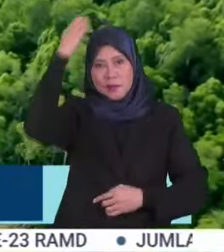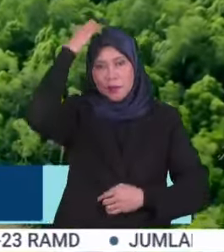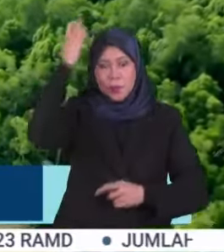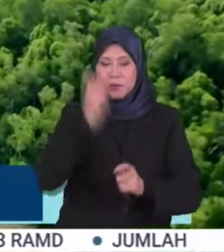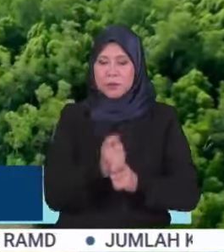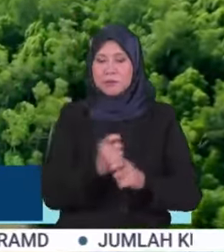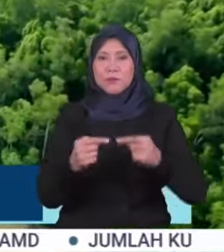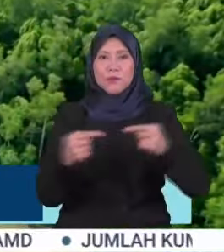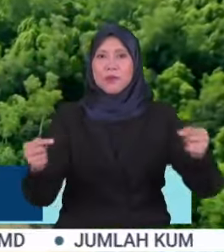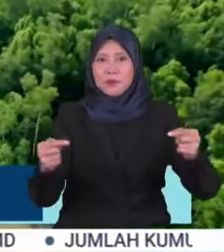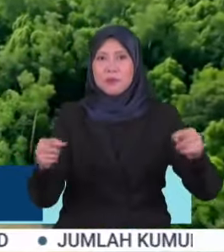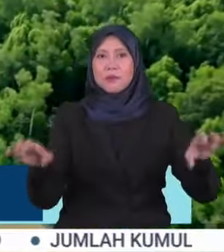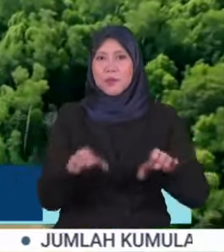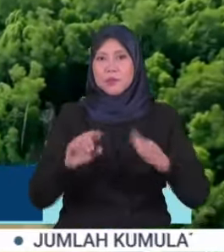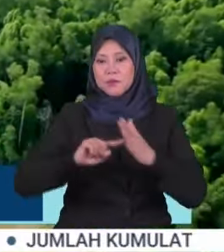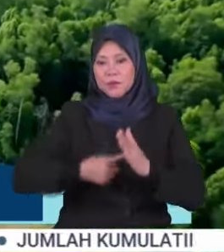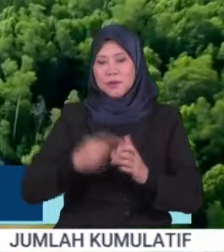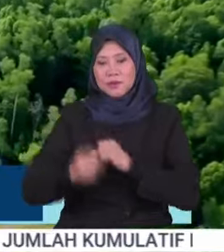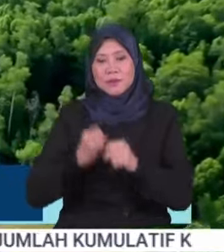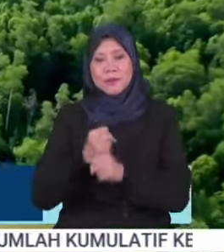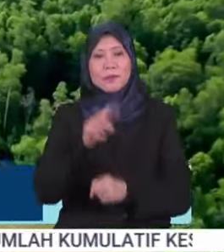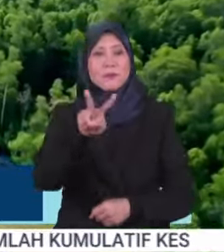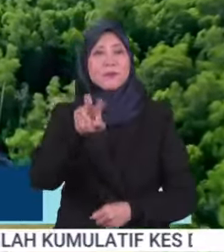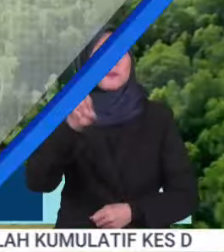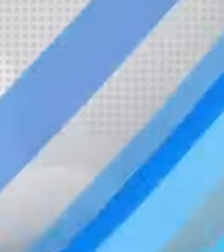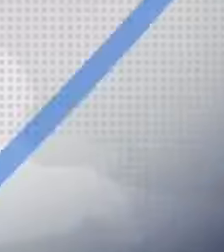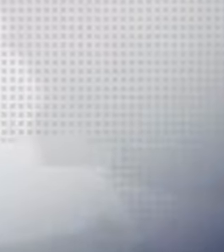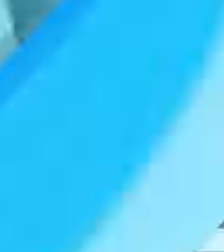konsisten dengan keputusan yang dibuat sejak 2017.